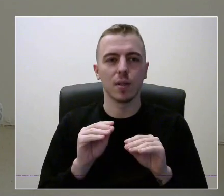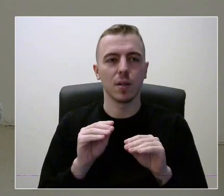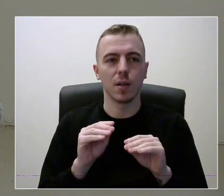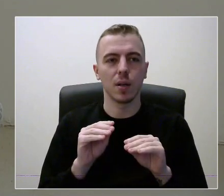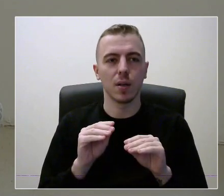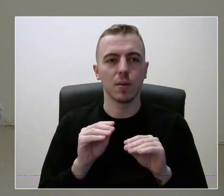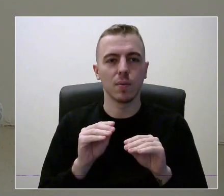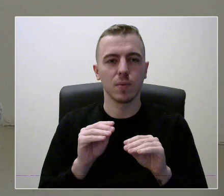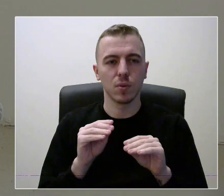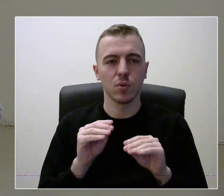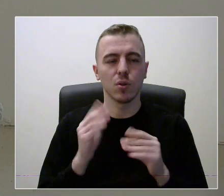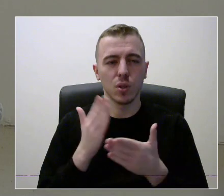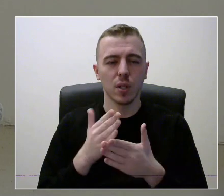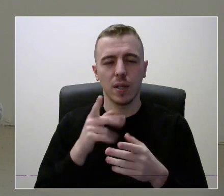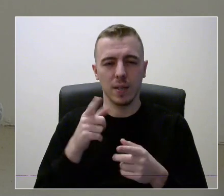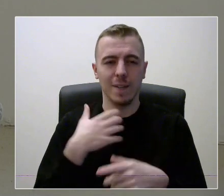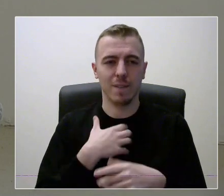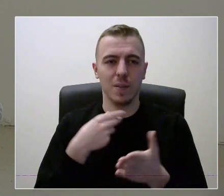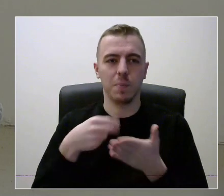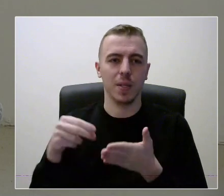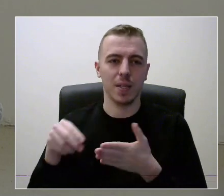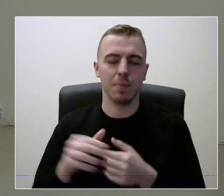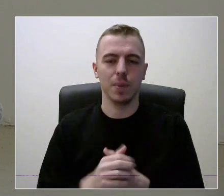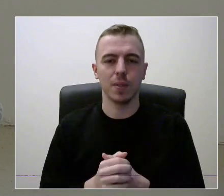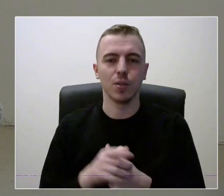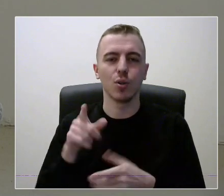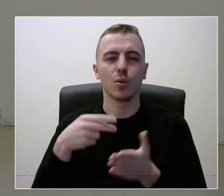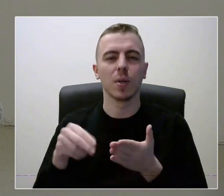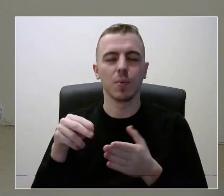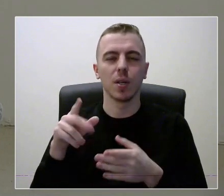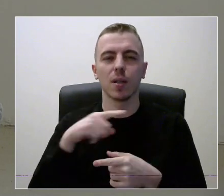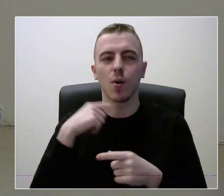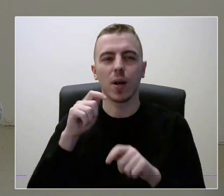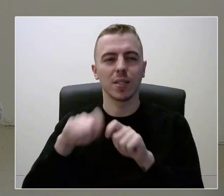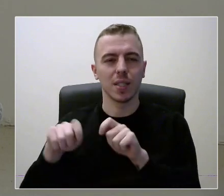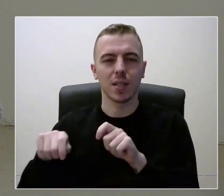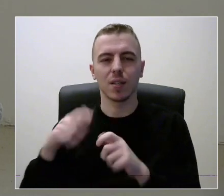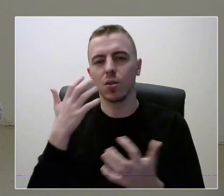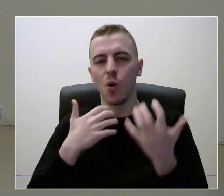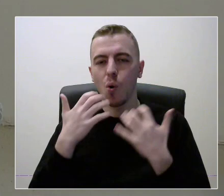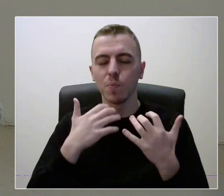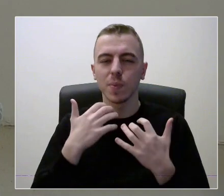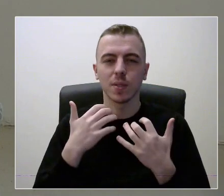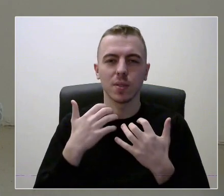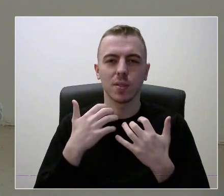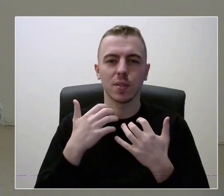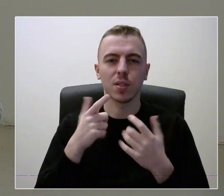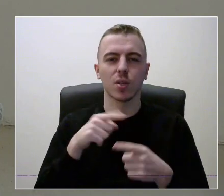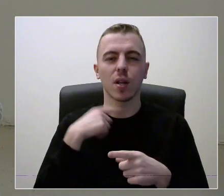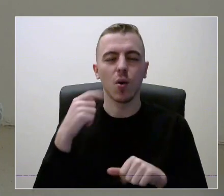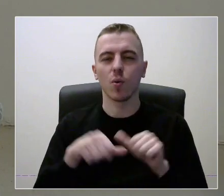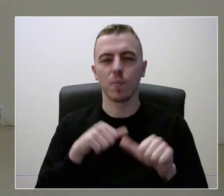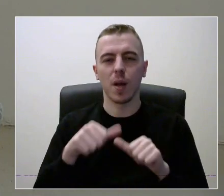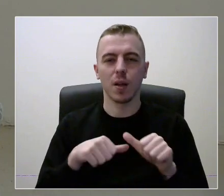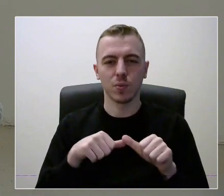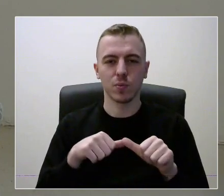nepagristas pirkimas. Išties šitos pirkimus daug kas tikrina, domisi ir ten jau yra eilė metų